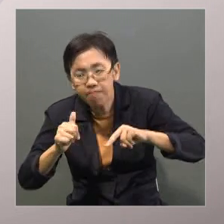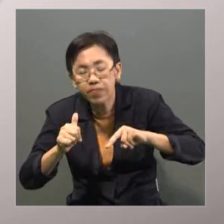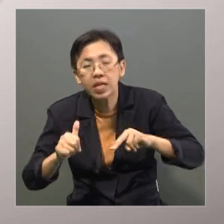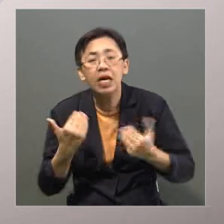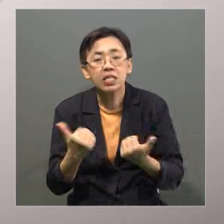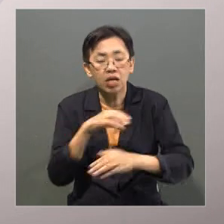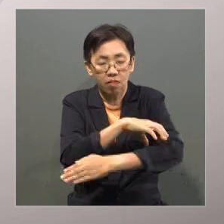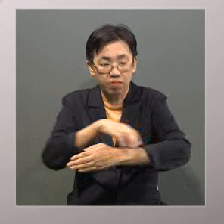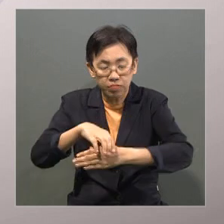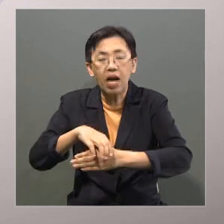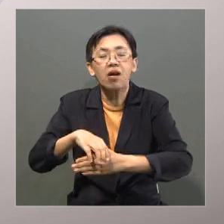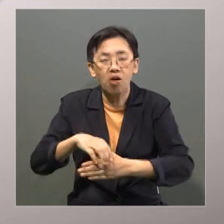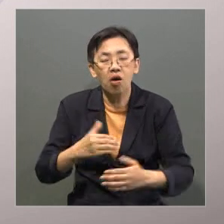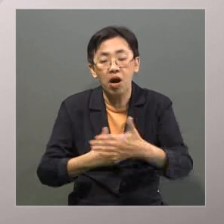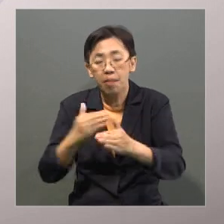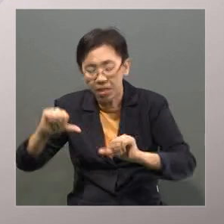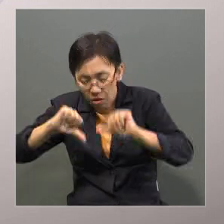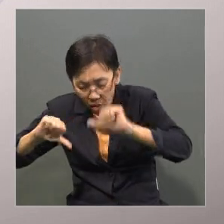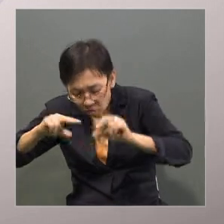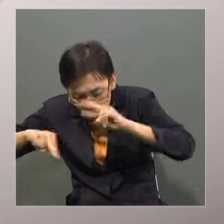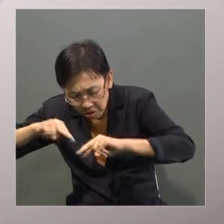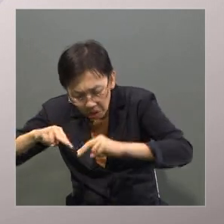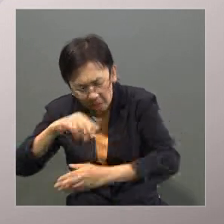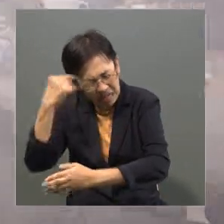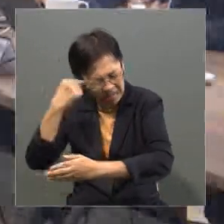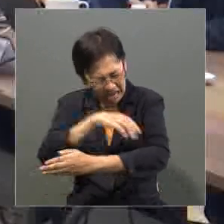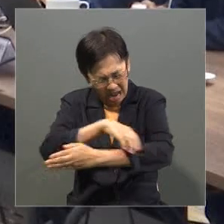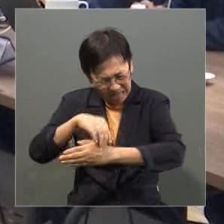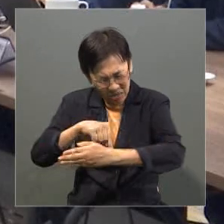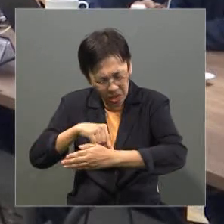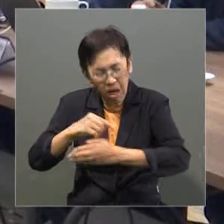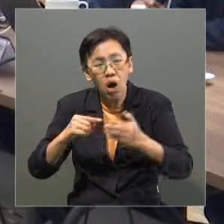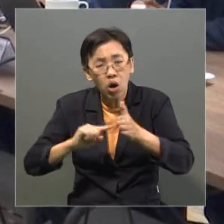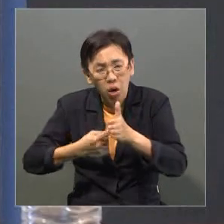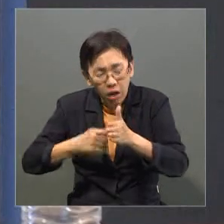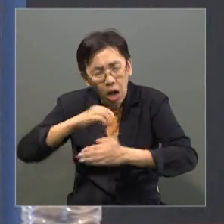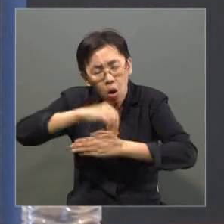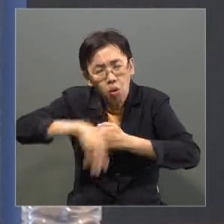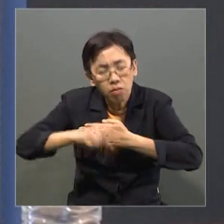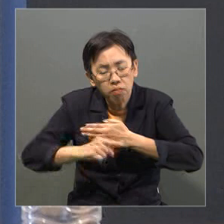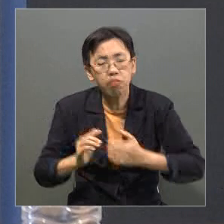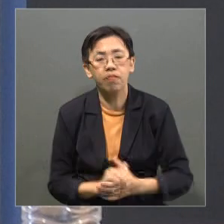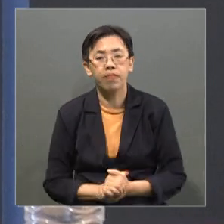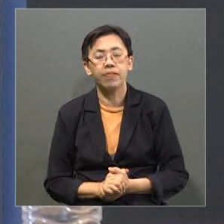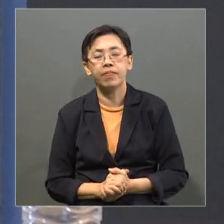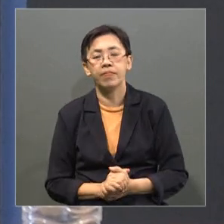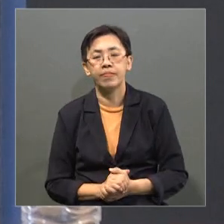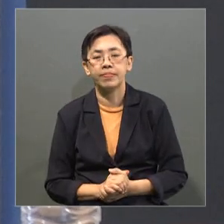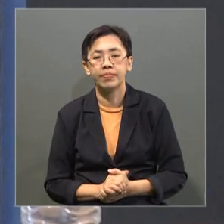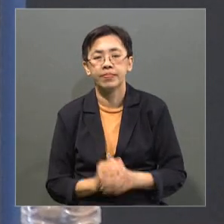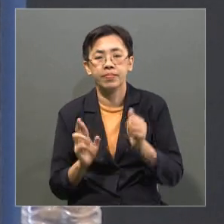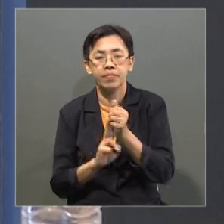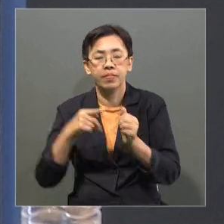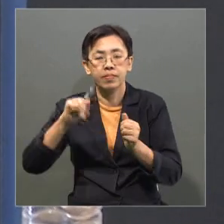การส่งน็อตไปตรวจสอบที่ห้องแลบแล้วด้วยว่ามันหลุดออกมาอย่างไรครับโดยเรื่องนี้นะครับทางด้านของคุณมงคลชัยสมอุดรรอง